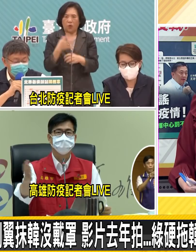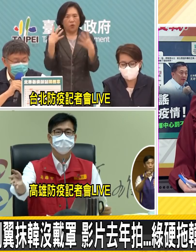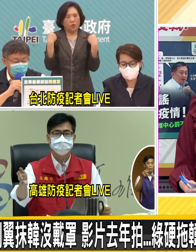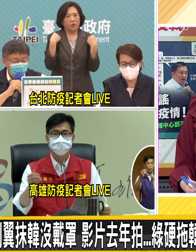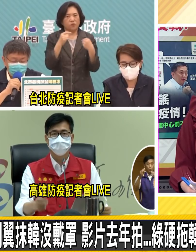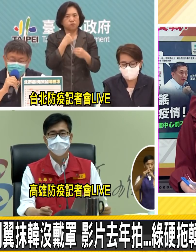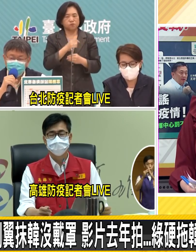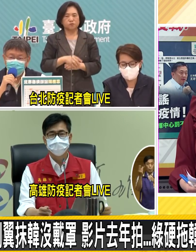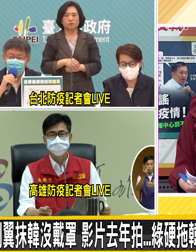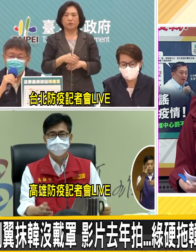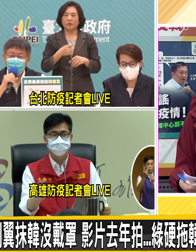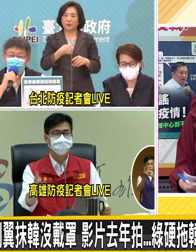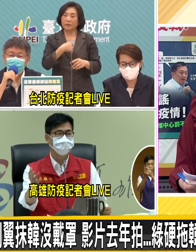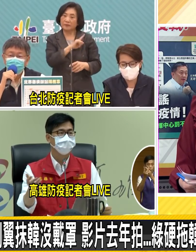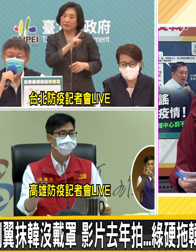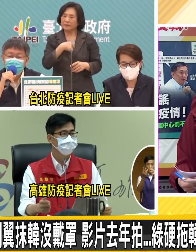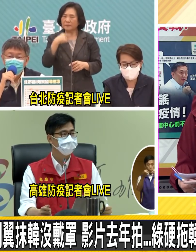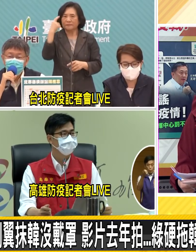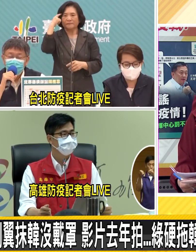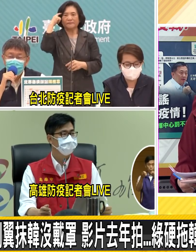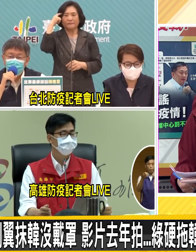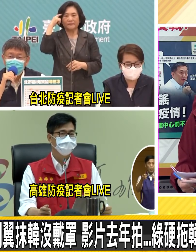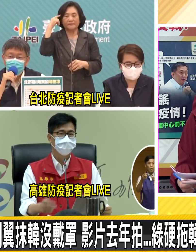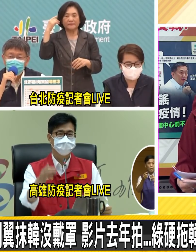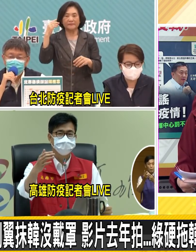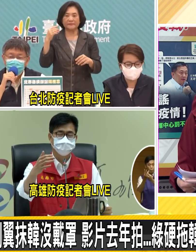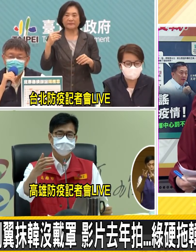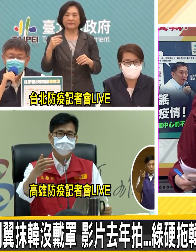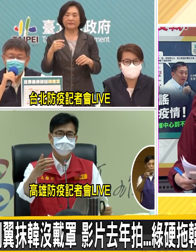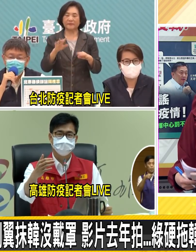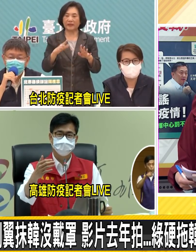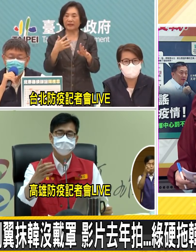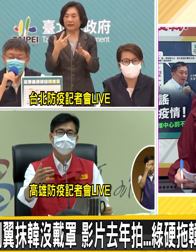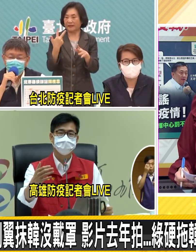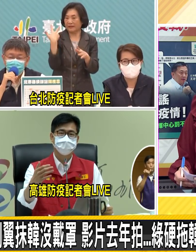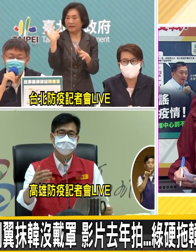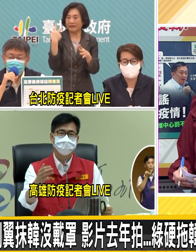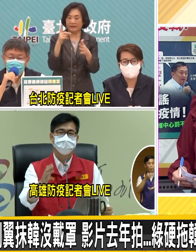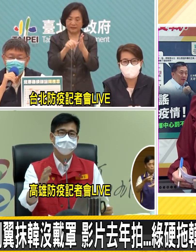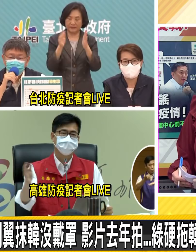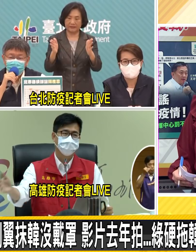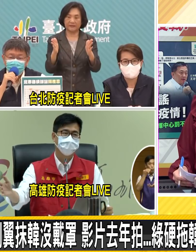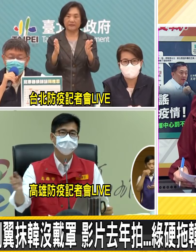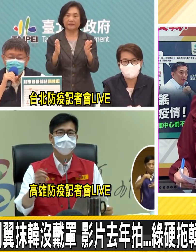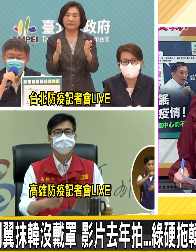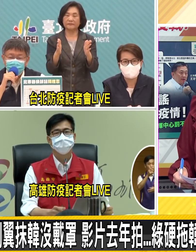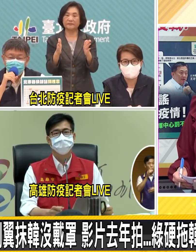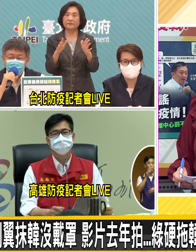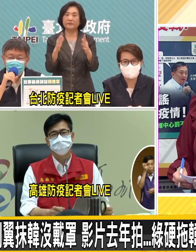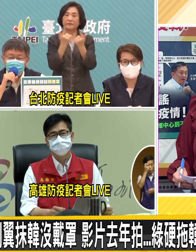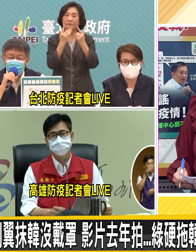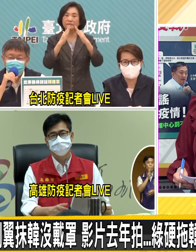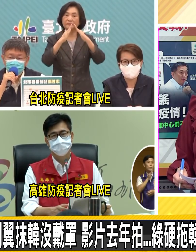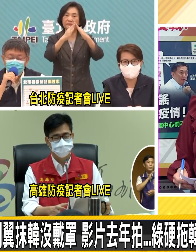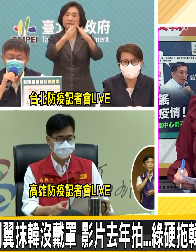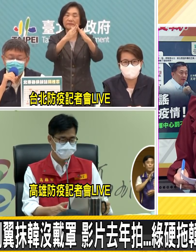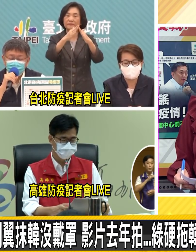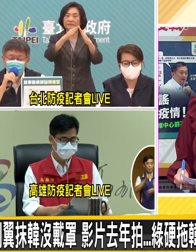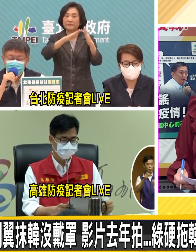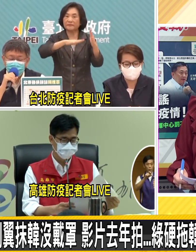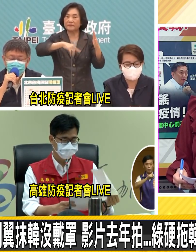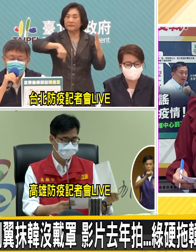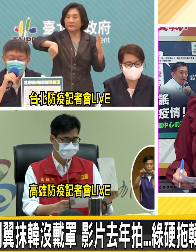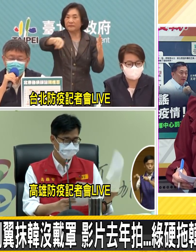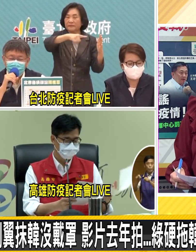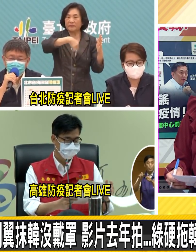率提高，但是扩散的时间比不上，这个速率比不上我们澄清的速率。所以像今天王定宇在讲这个双北盖牌，或者